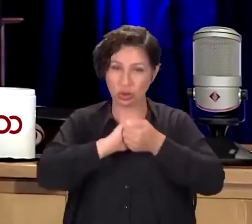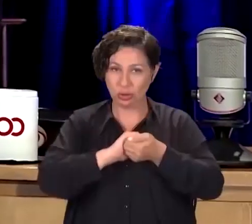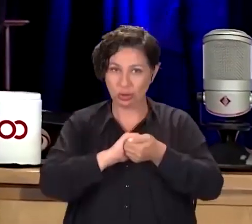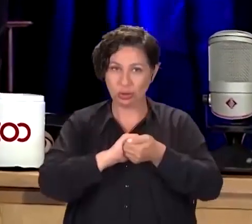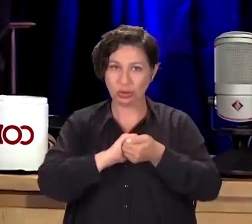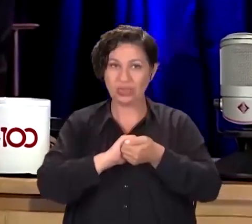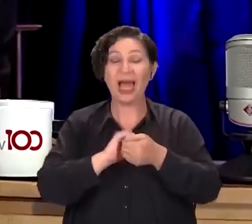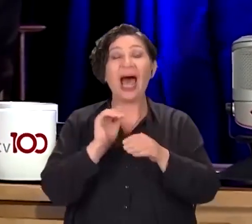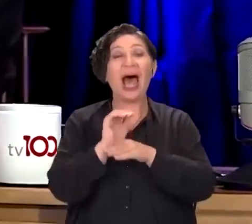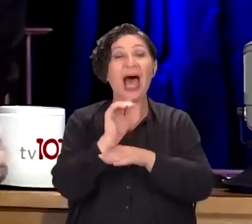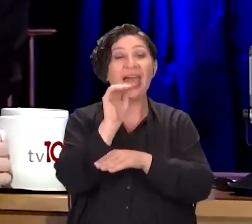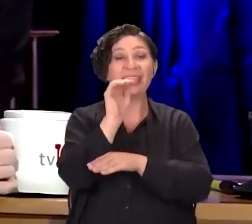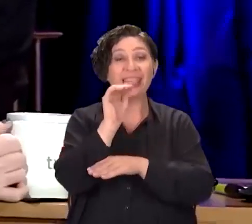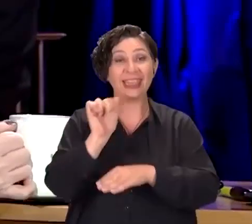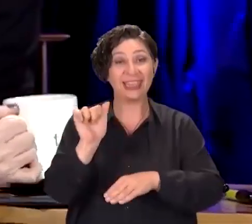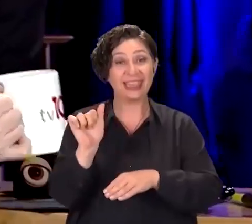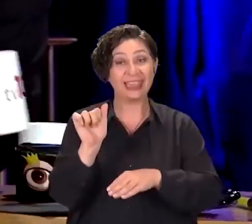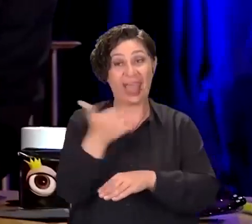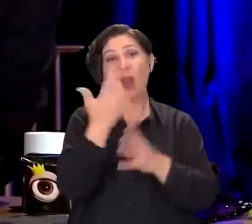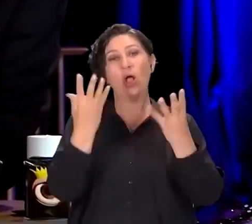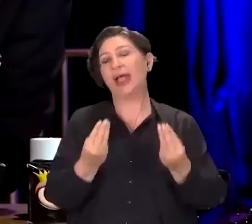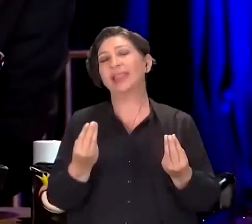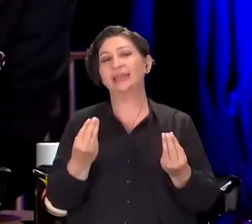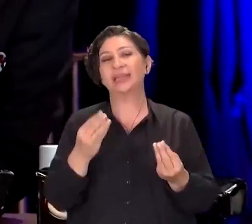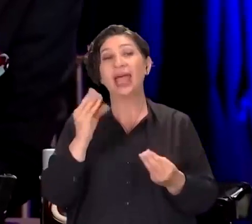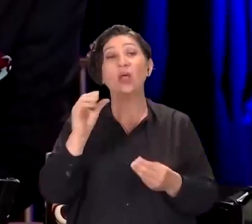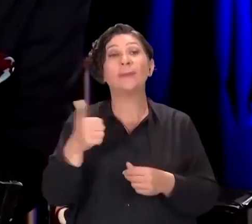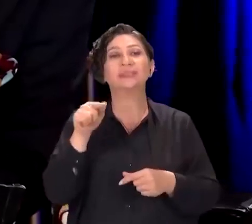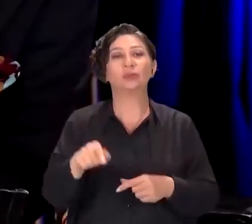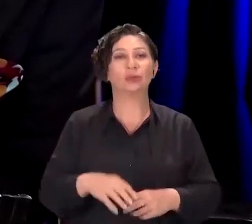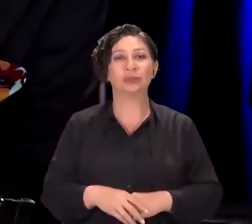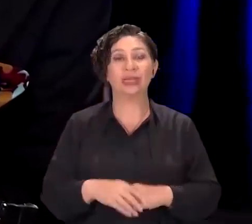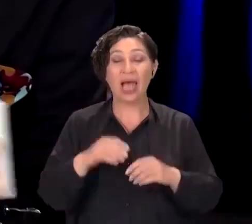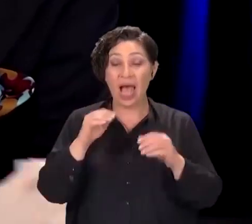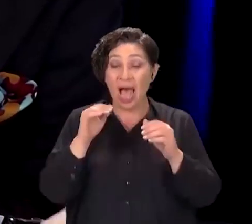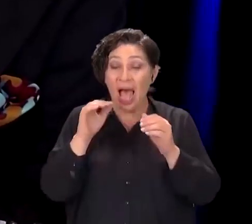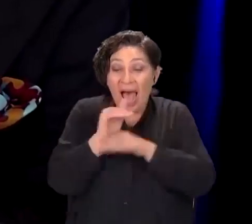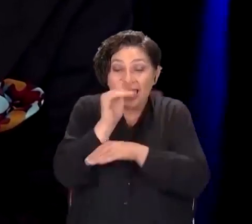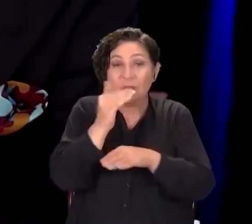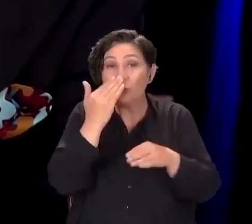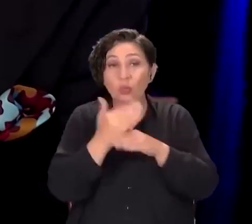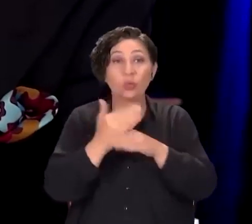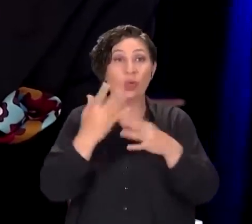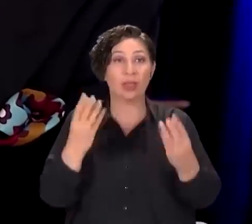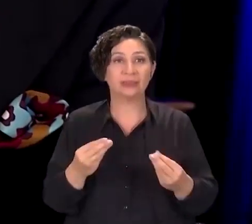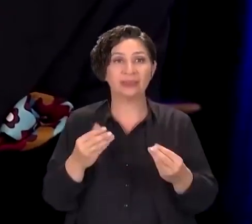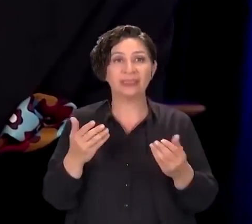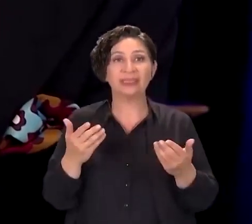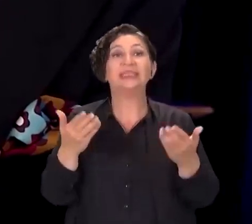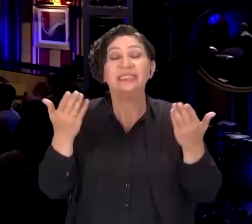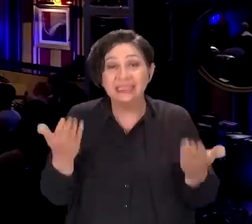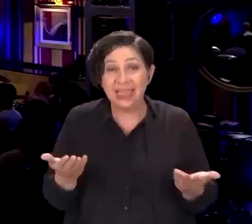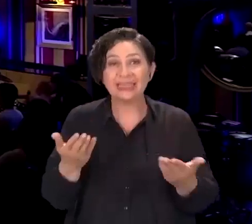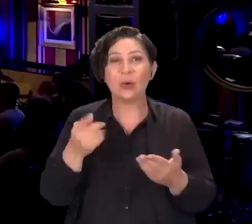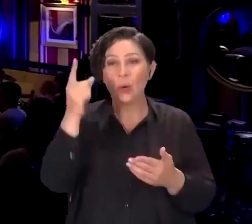dostluk ve hayatta değen şeyler. Evet. En önemlisi bu. Hayatta değen şeyler. Zaten